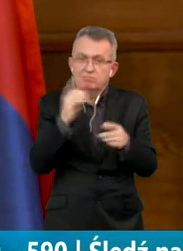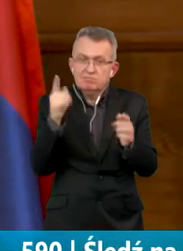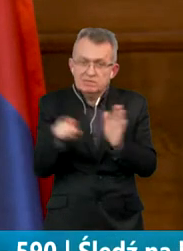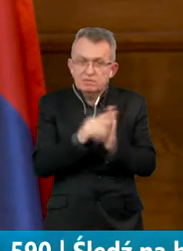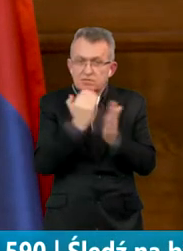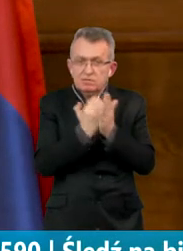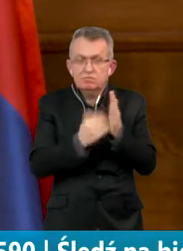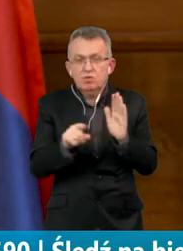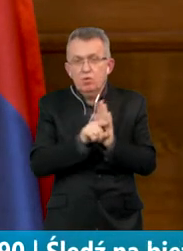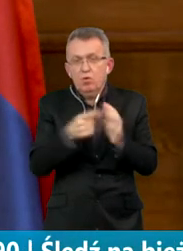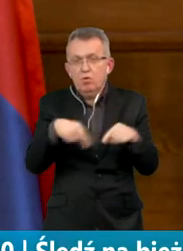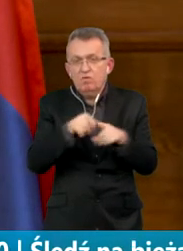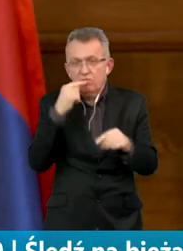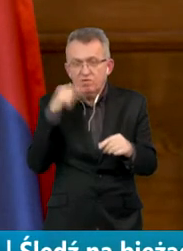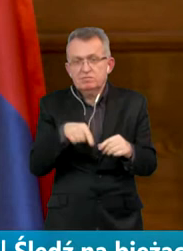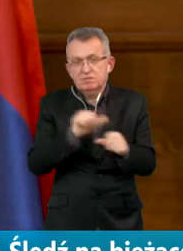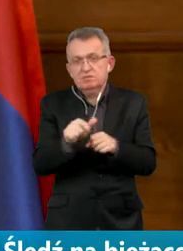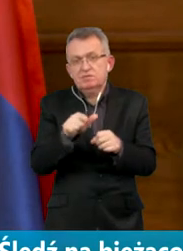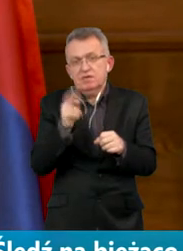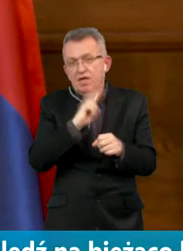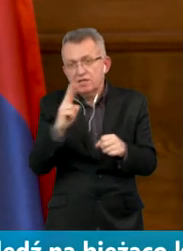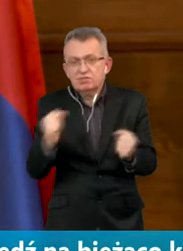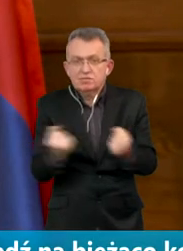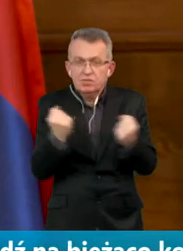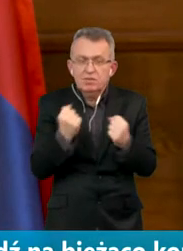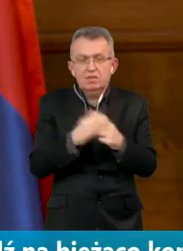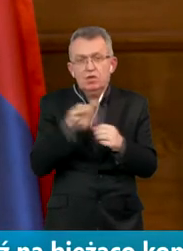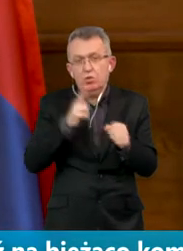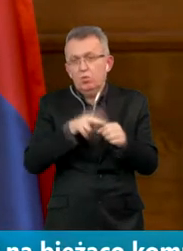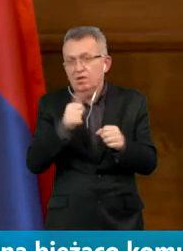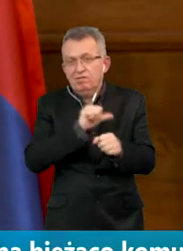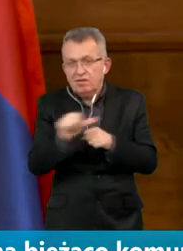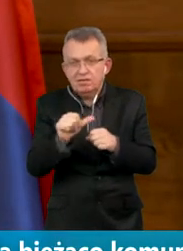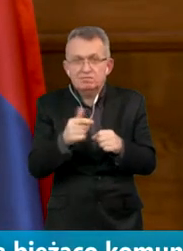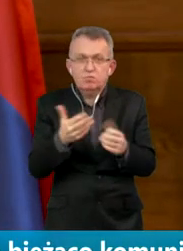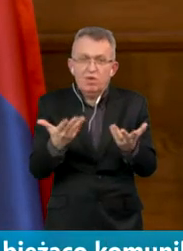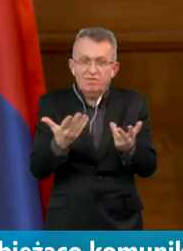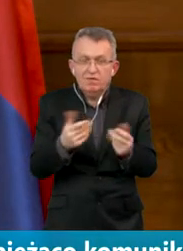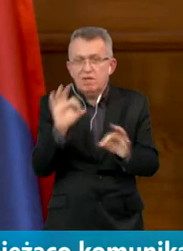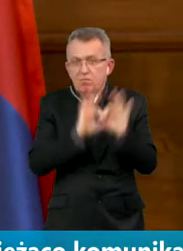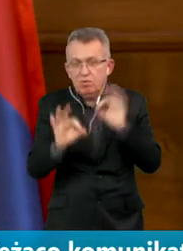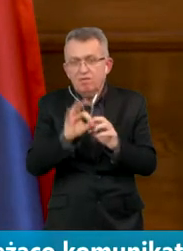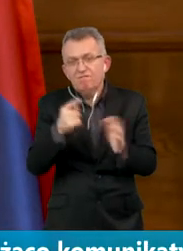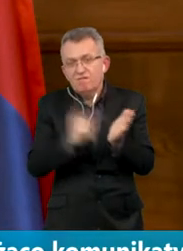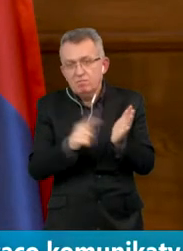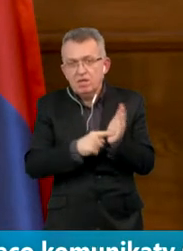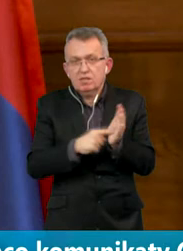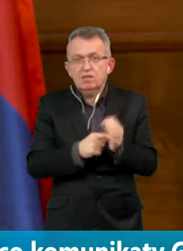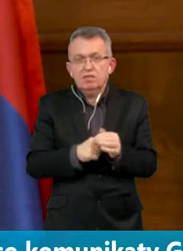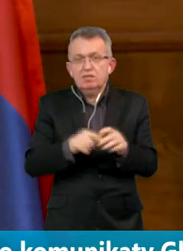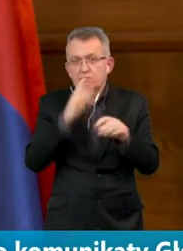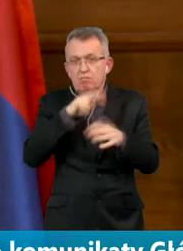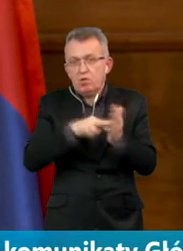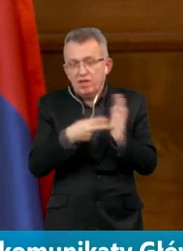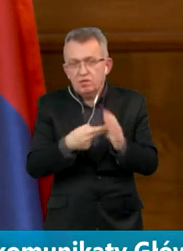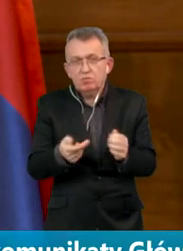które obowiązują w tej materii. Każde działanie, które nie jest takim zwykłym, prostym remontem, wymaga projektu,